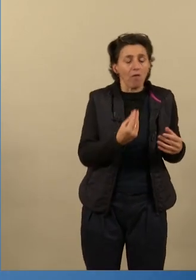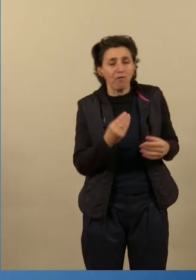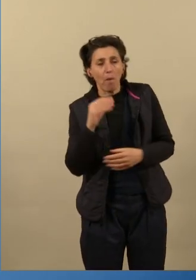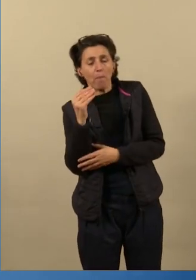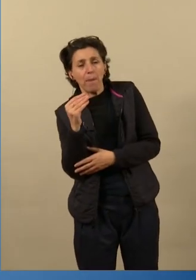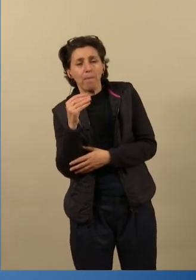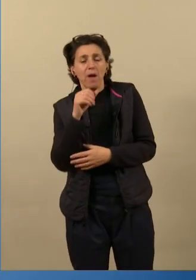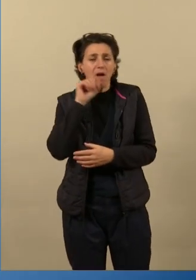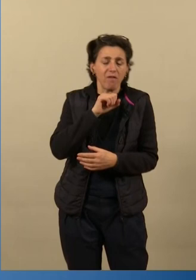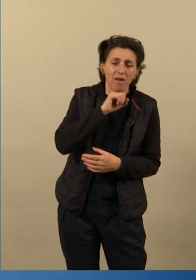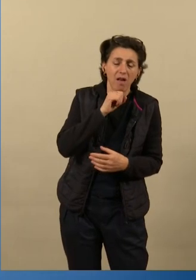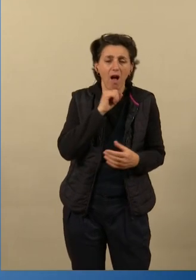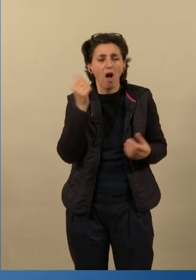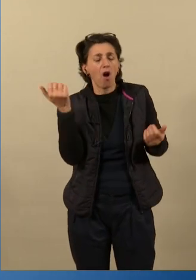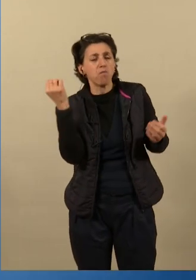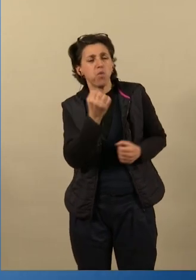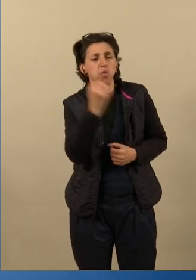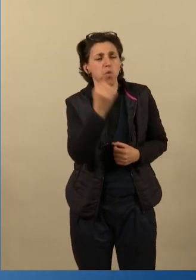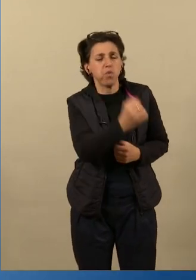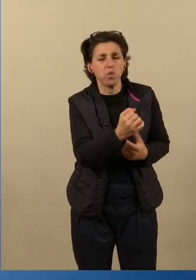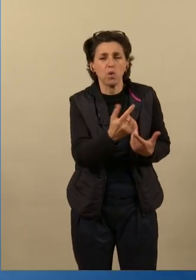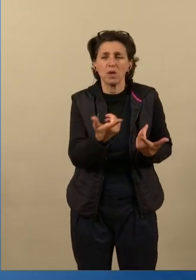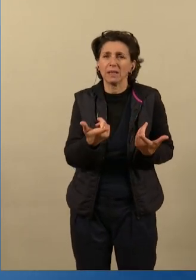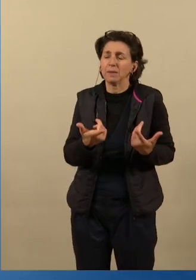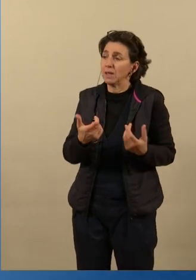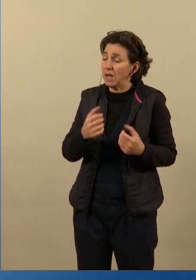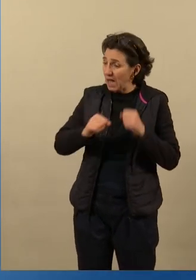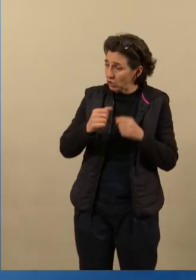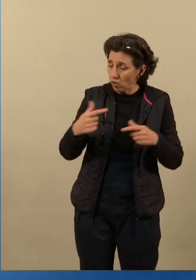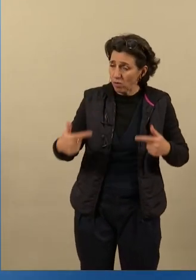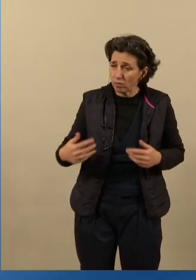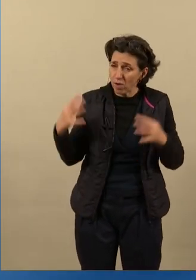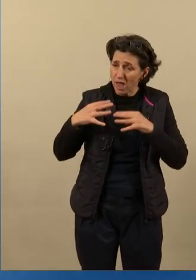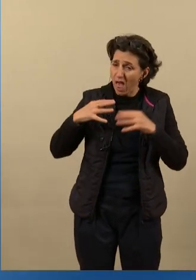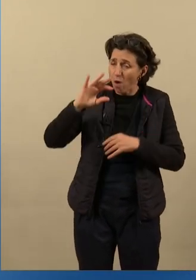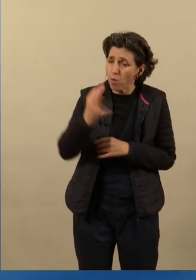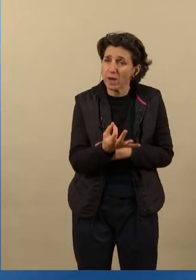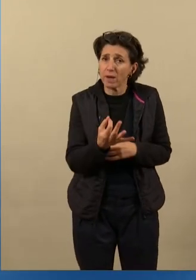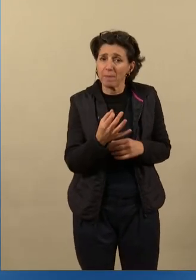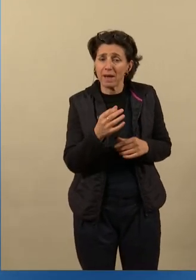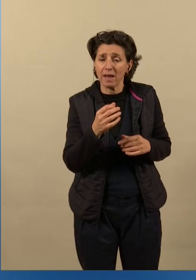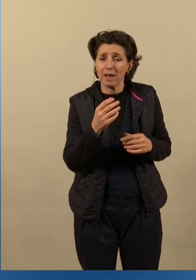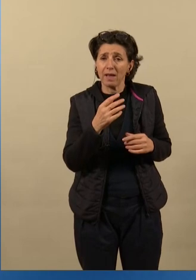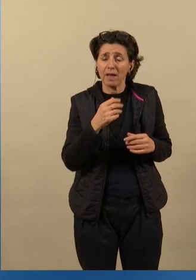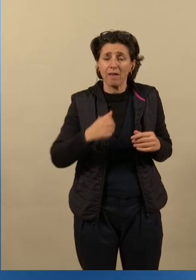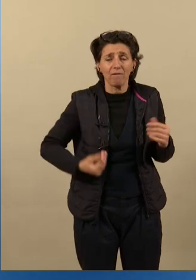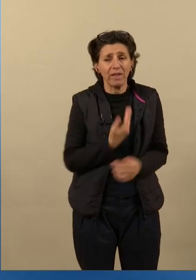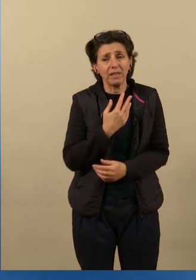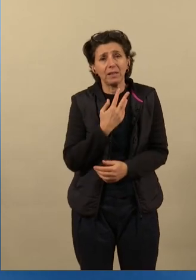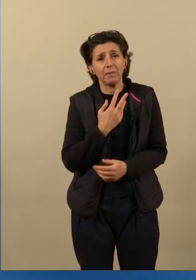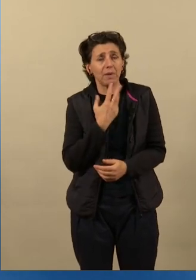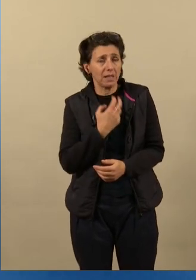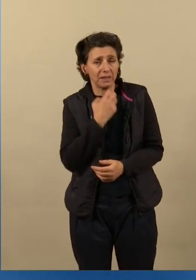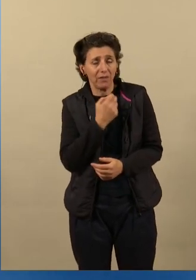preuve d'indignation à l'égard d'actes de guerre qui en sont le résultat mais mais qui font aussi de nombreuses victimes civiles dans des femmes et des enfants